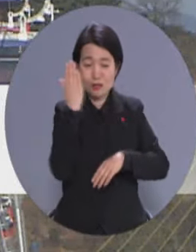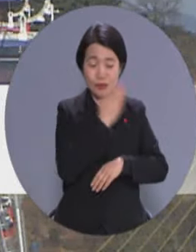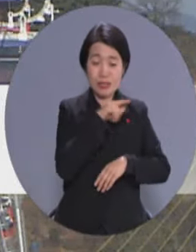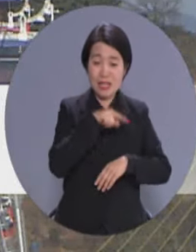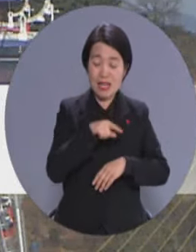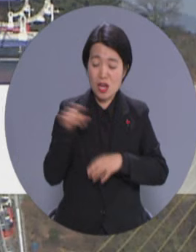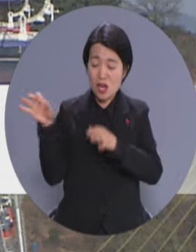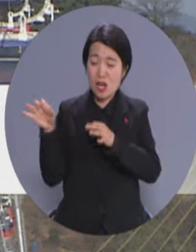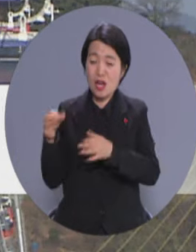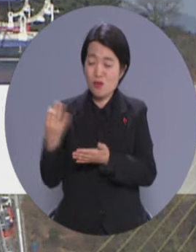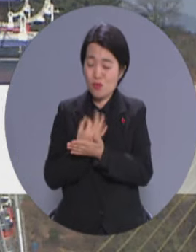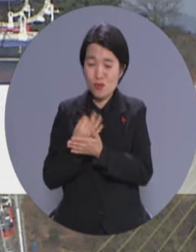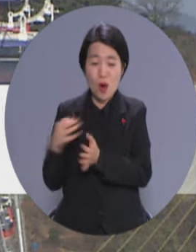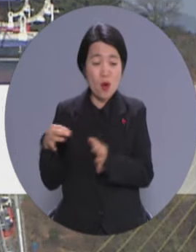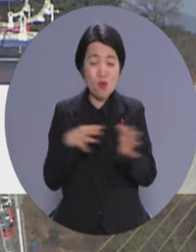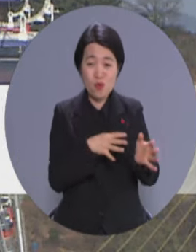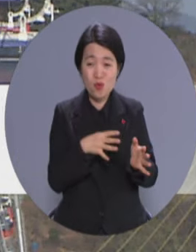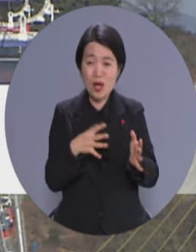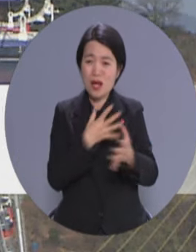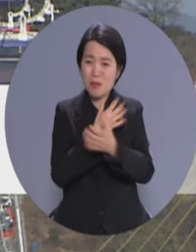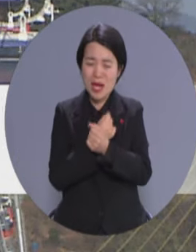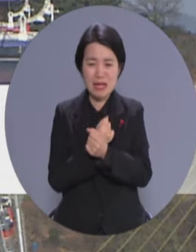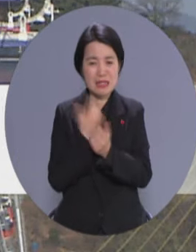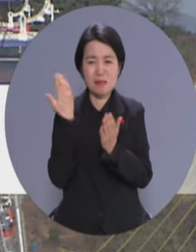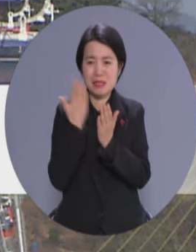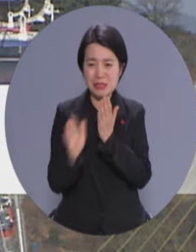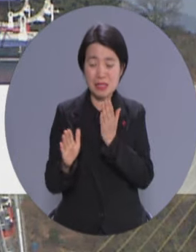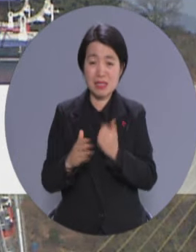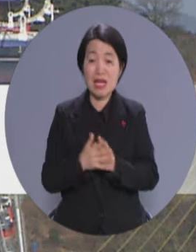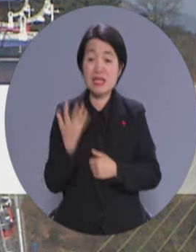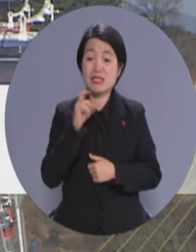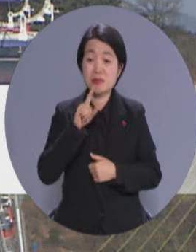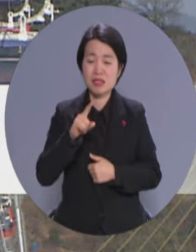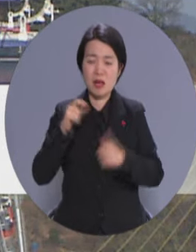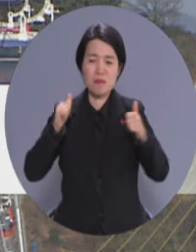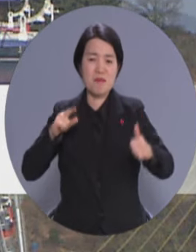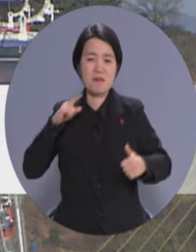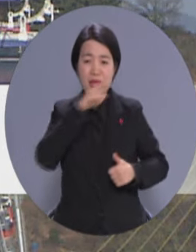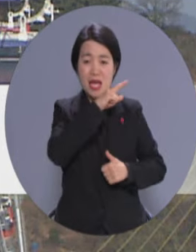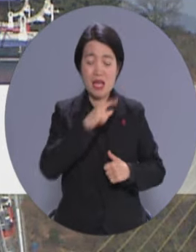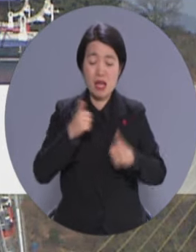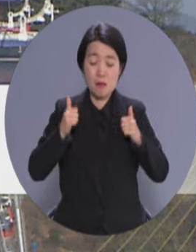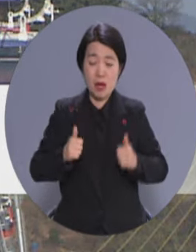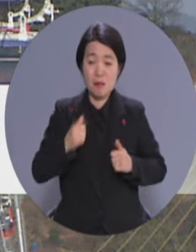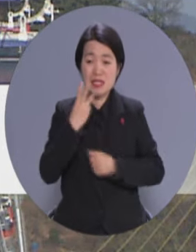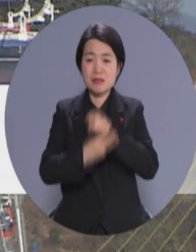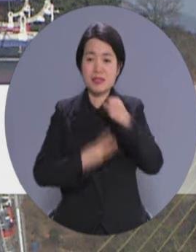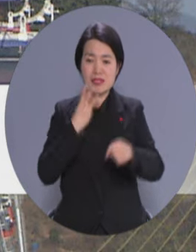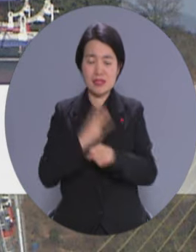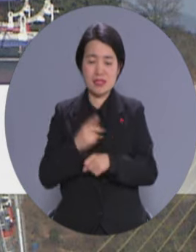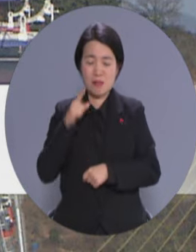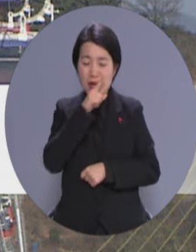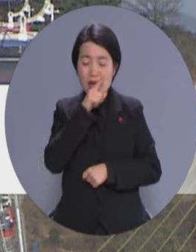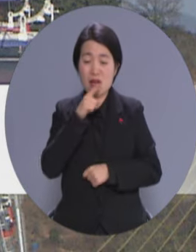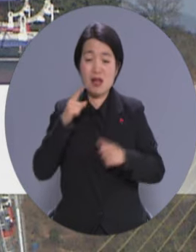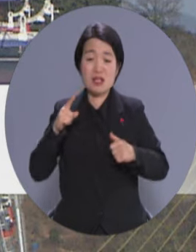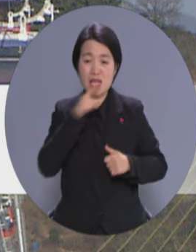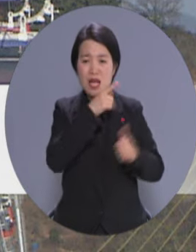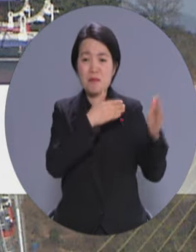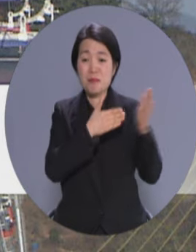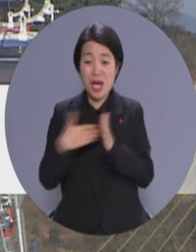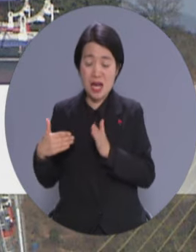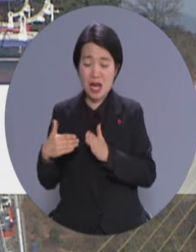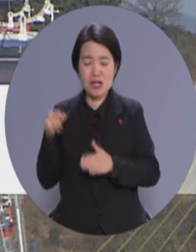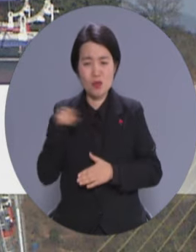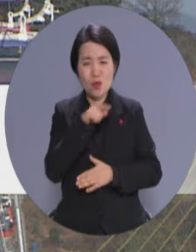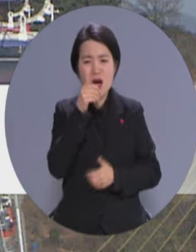약정이 부당하다며 지난 2021년 소송을 제기했죠. 법원이 3년 만에 각하 결정을 내렸는데요. 양측의